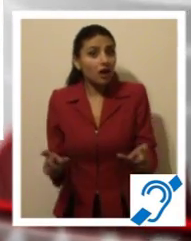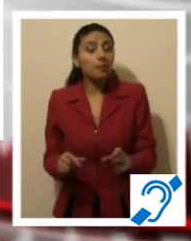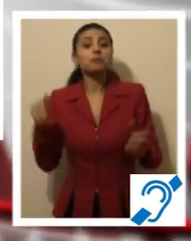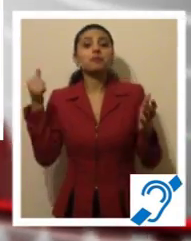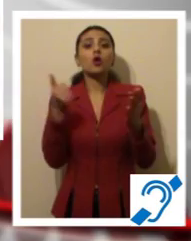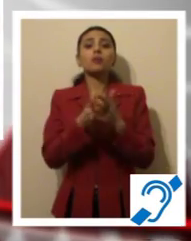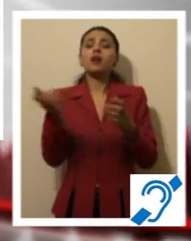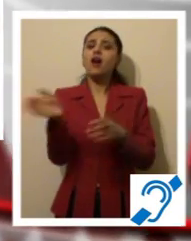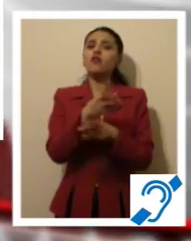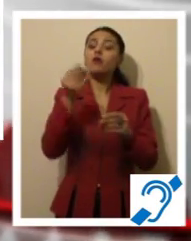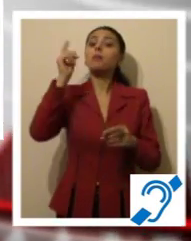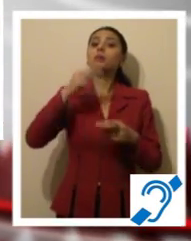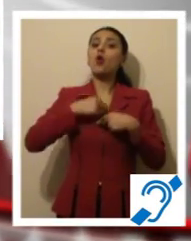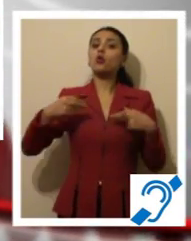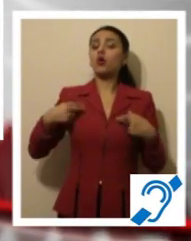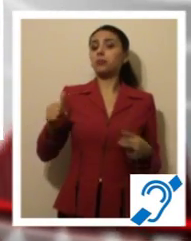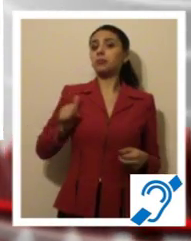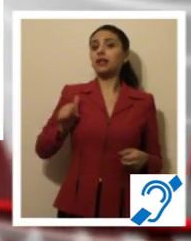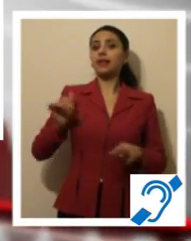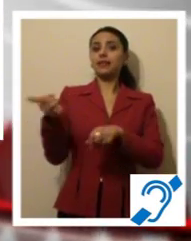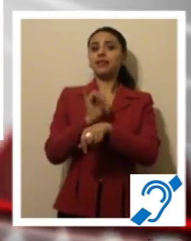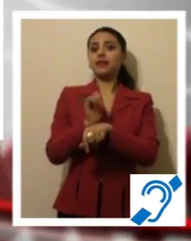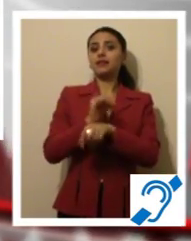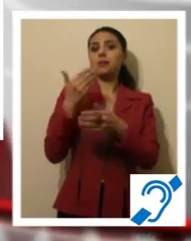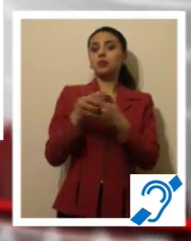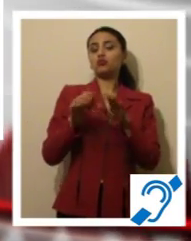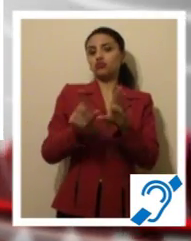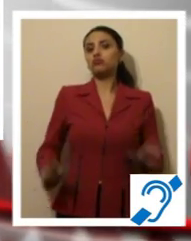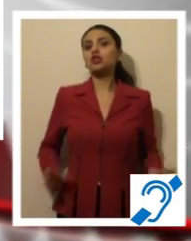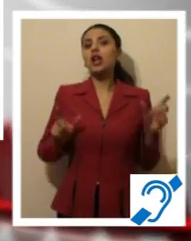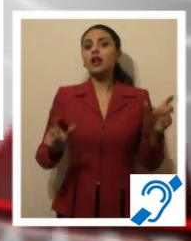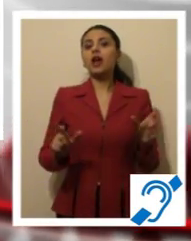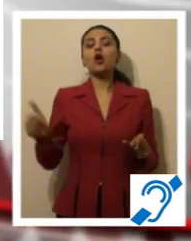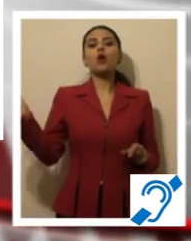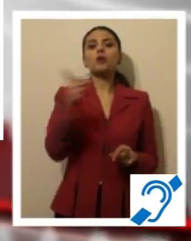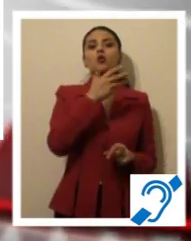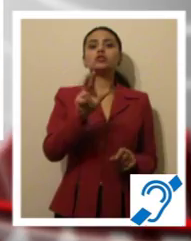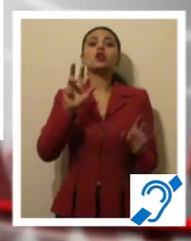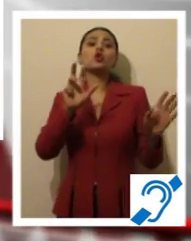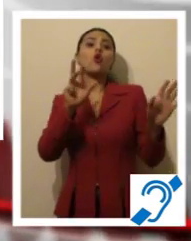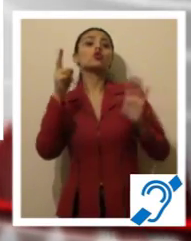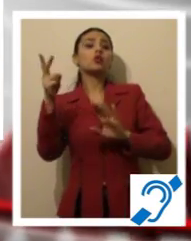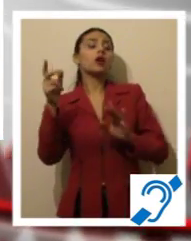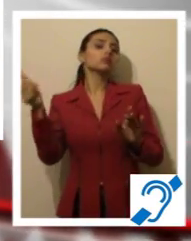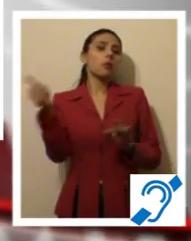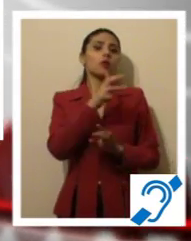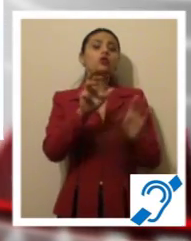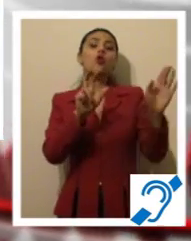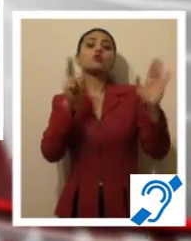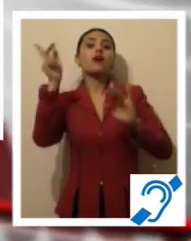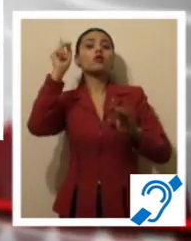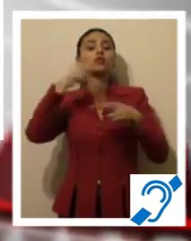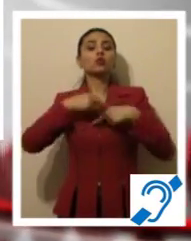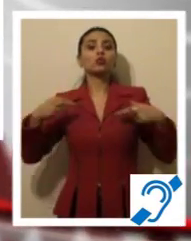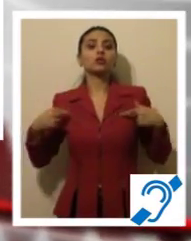a fost procuror militar la Direcția Parchetului Militar din Procuratura Generală. Din 1992 până în 1998 a activat ca judecător la